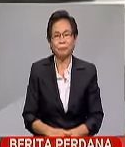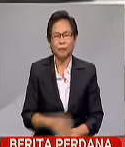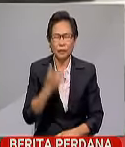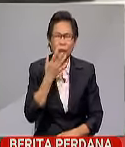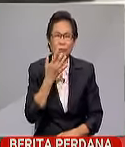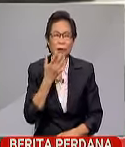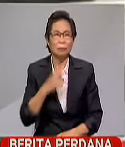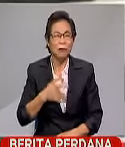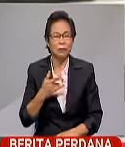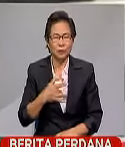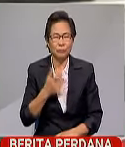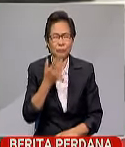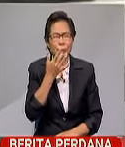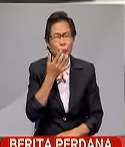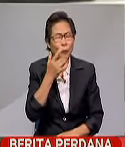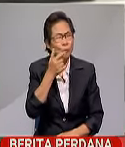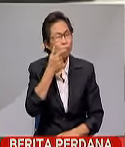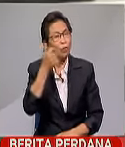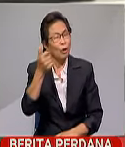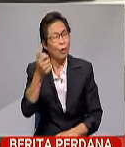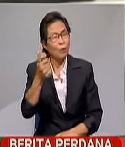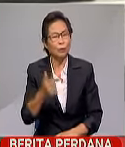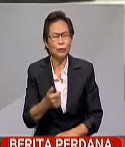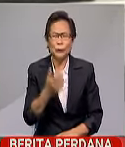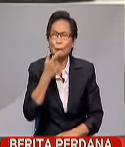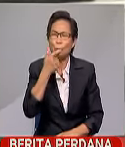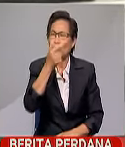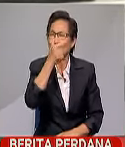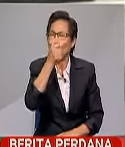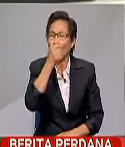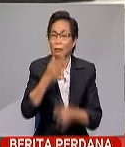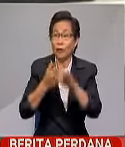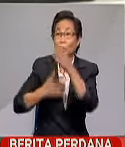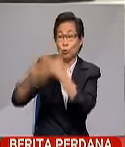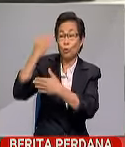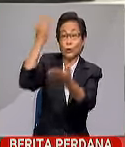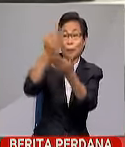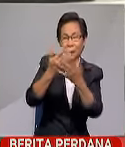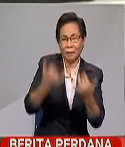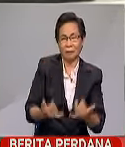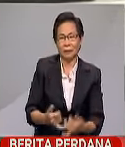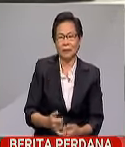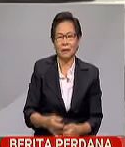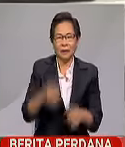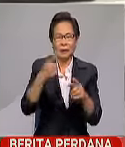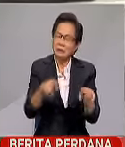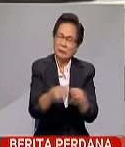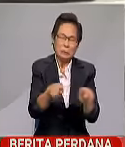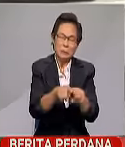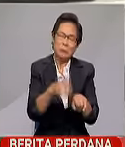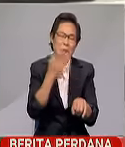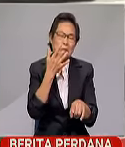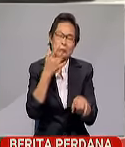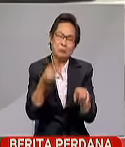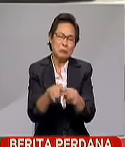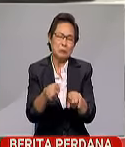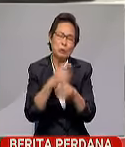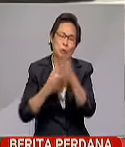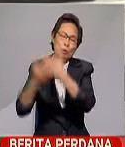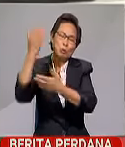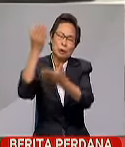rasanya enak juga, sedap macam dari dulu dan sampai sekarang lah. Tidak pernah berbeza dia punya rasa. Ramai